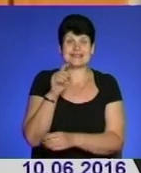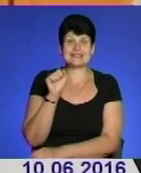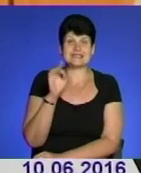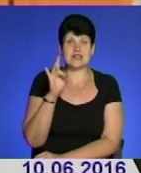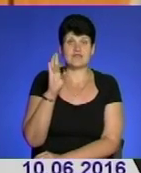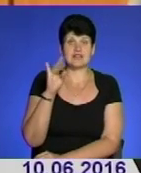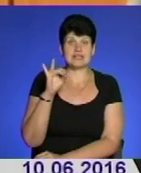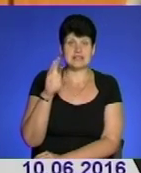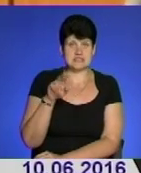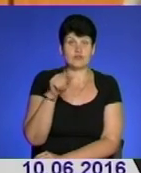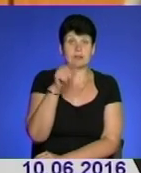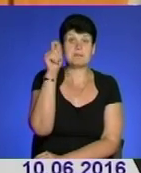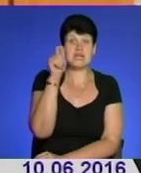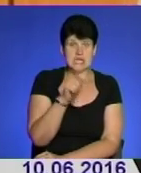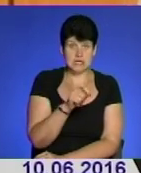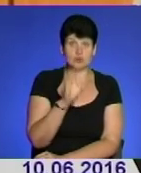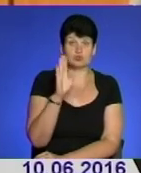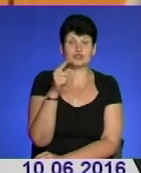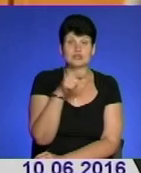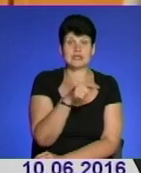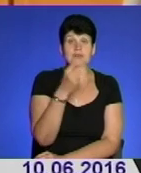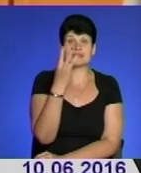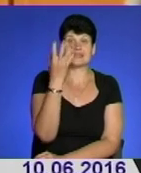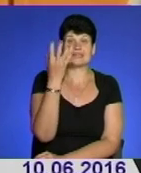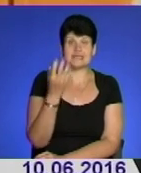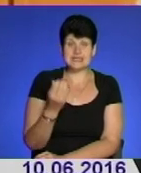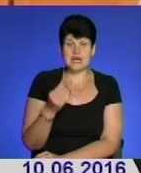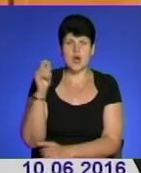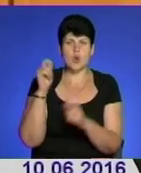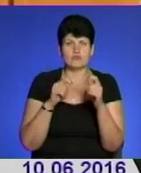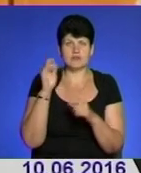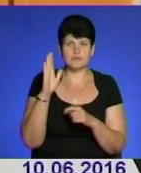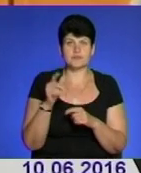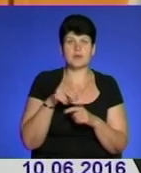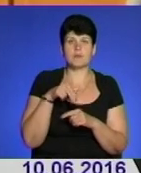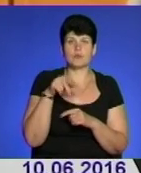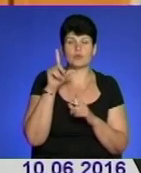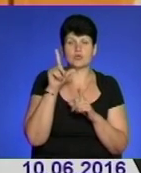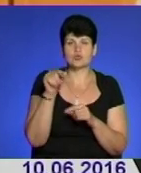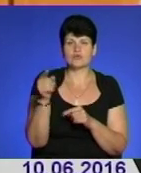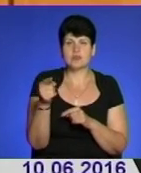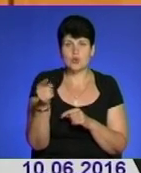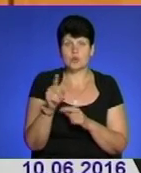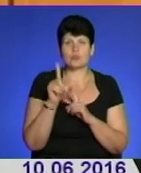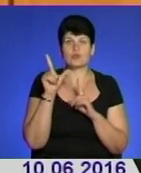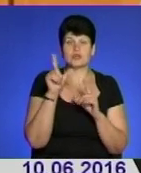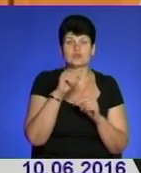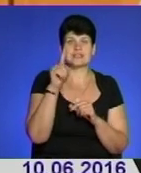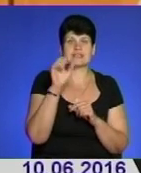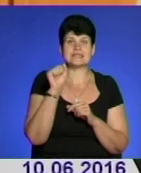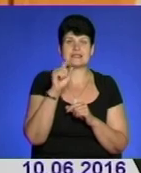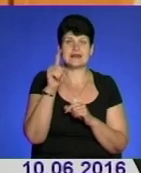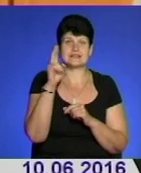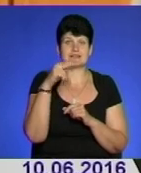Вони приїдуть, будуть там 3 дні конференції, вони відвідують Тернопіль, вони відвідують